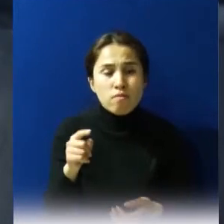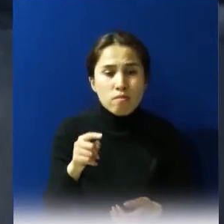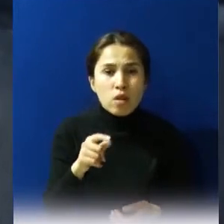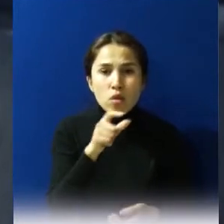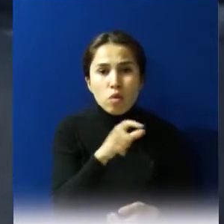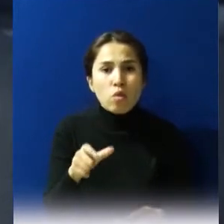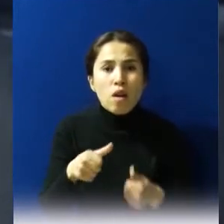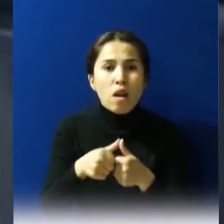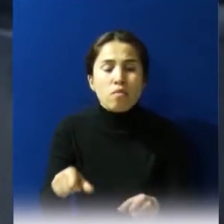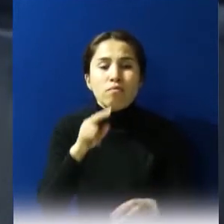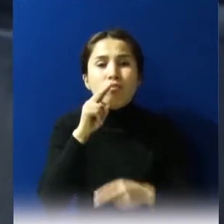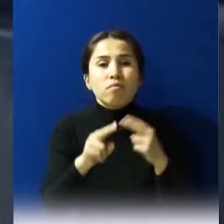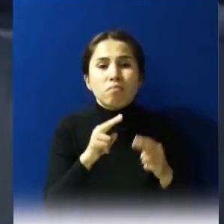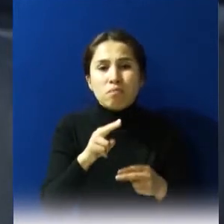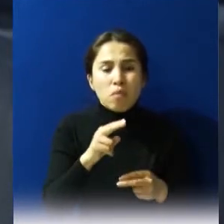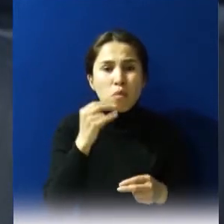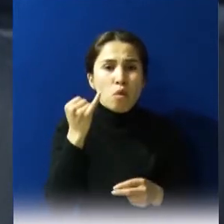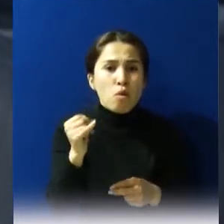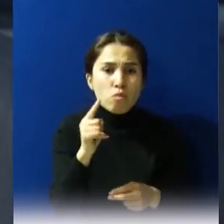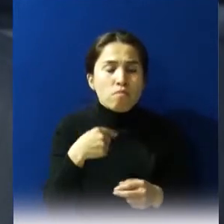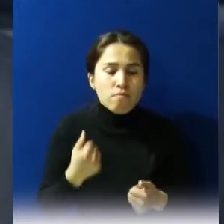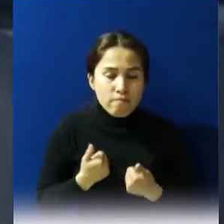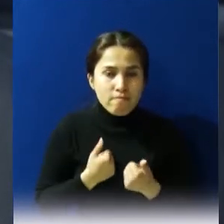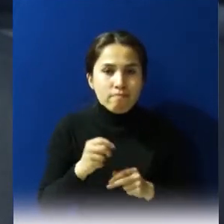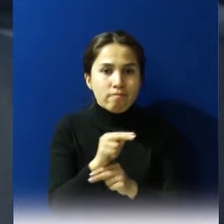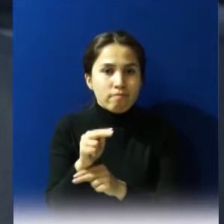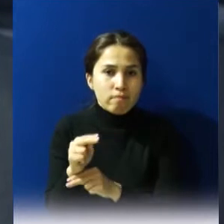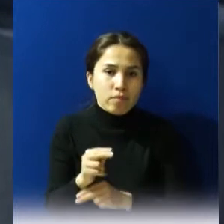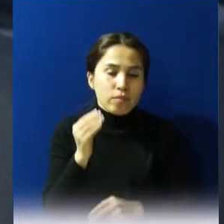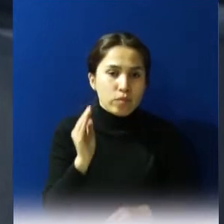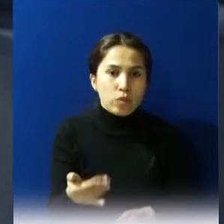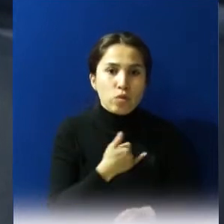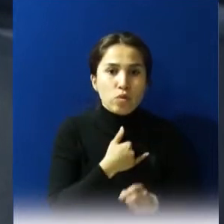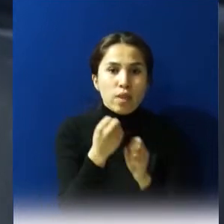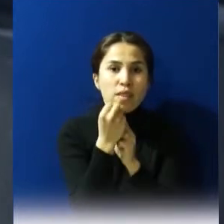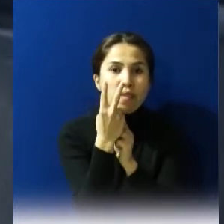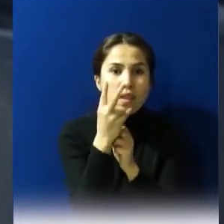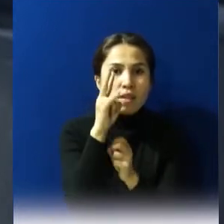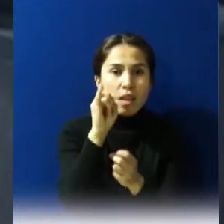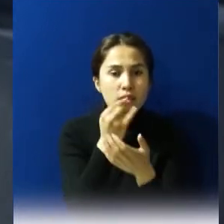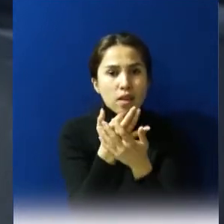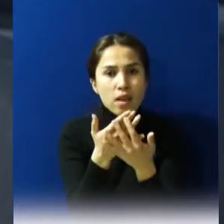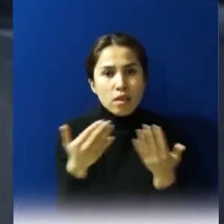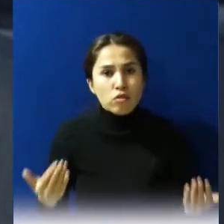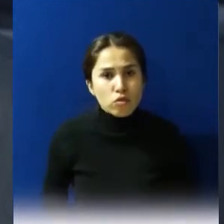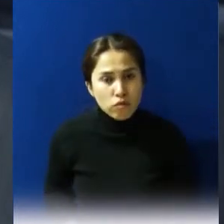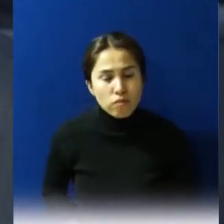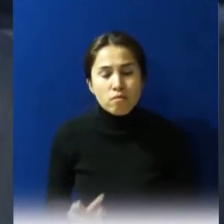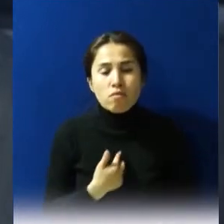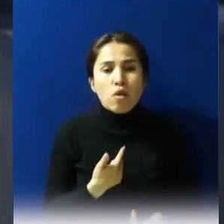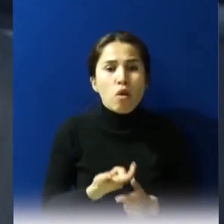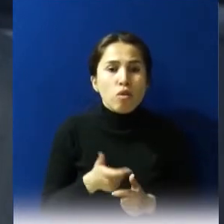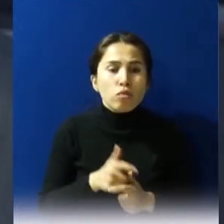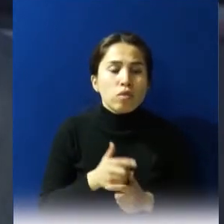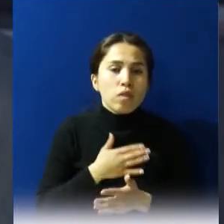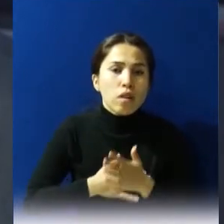Будем исправлять замечания, которые высказали члены комиссии. В целом, в нашем селе проживают представители 12 национальностей. Мы